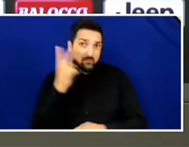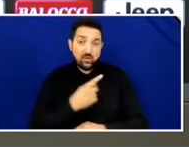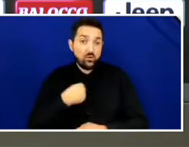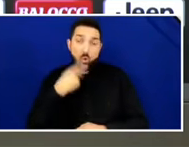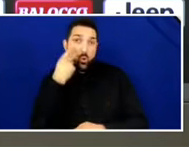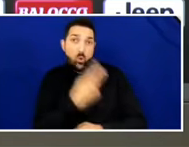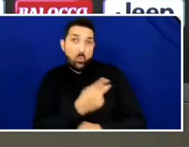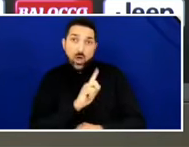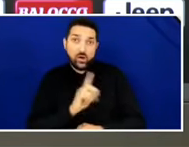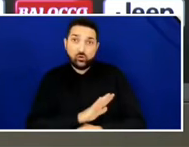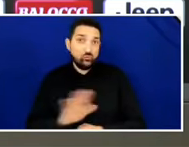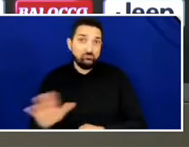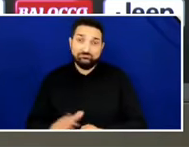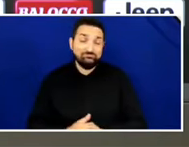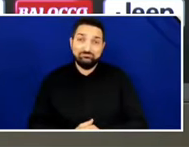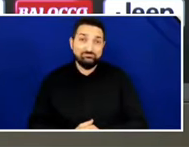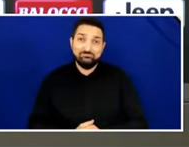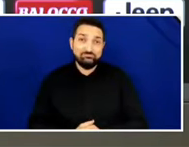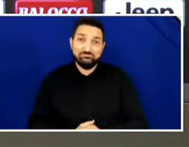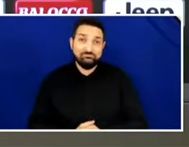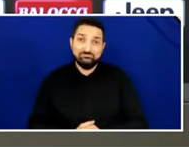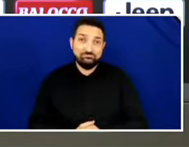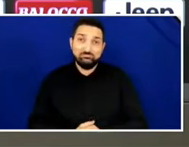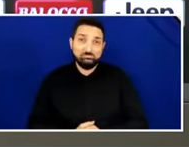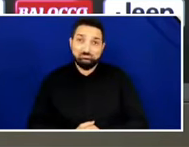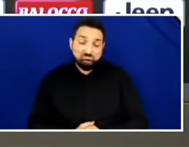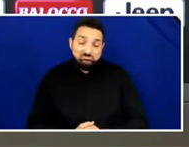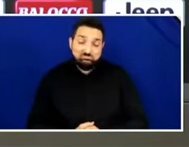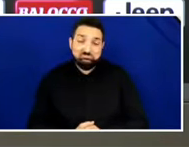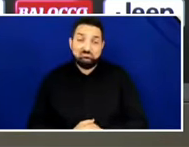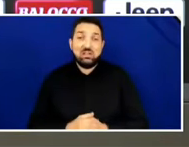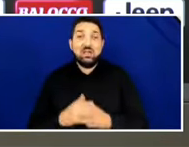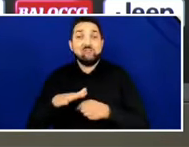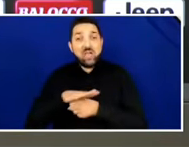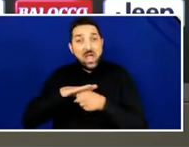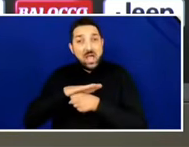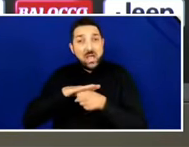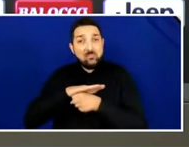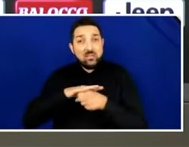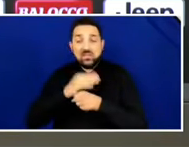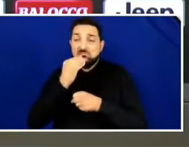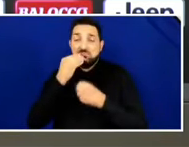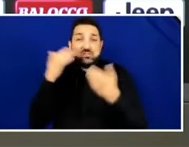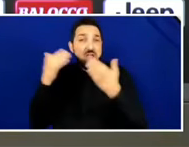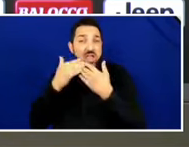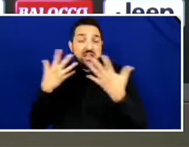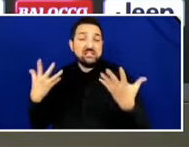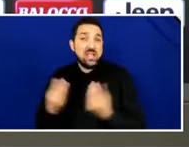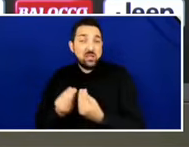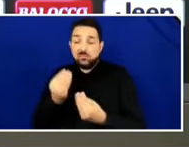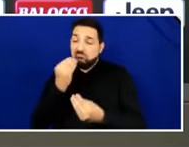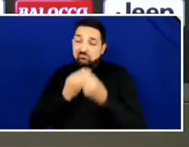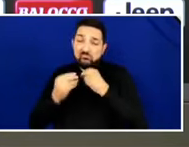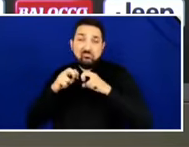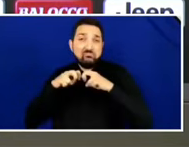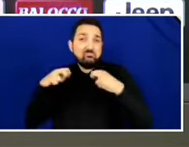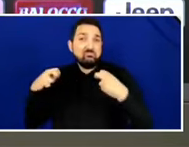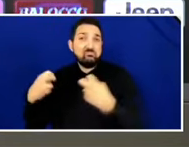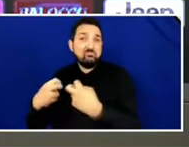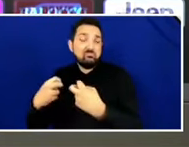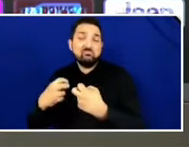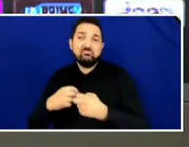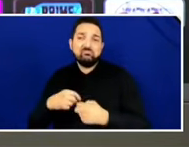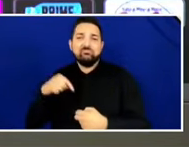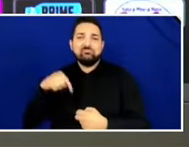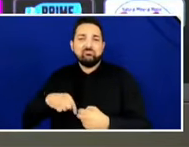guarderò farò la Cen a casa con la mia famiglia che è qua e approfitterò questo bel momento con la